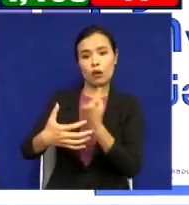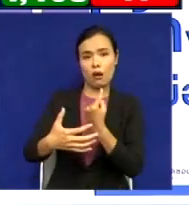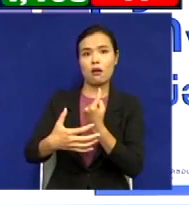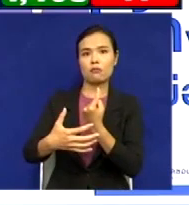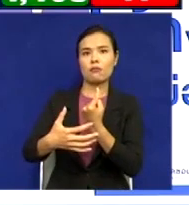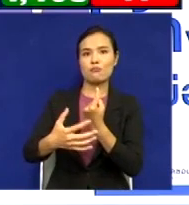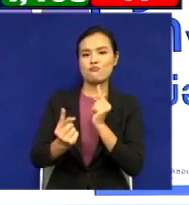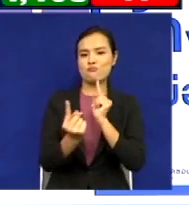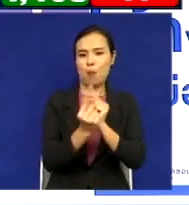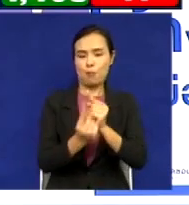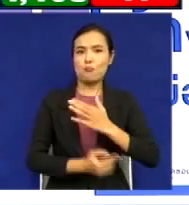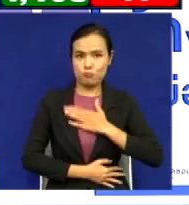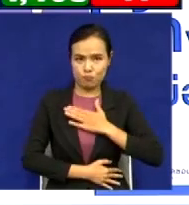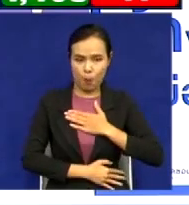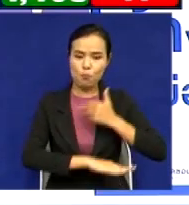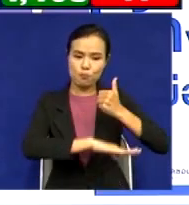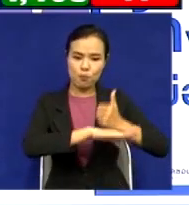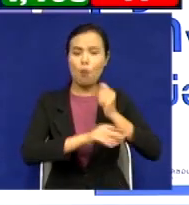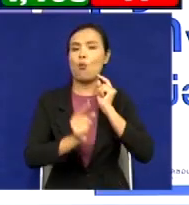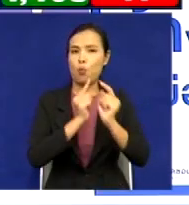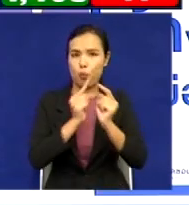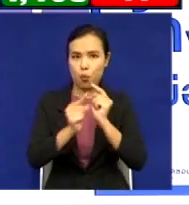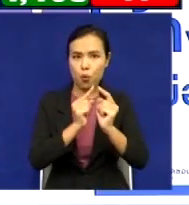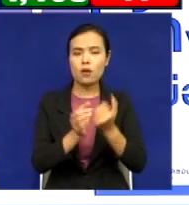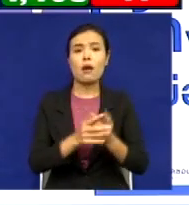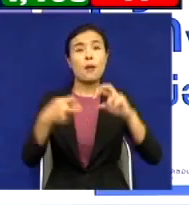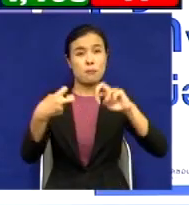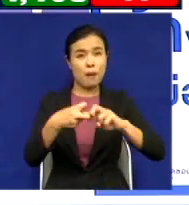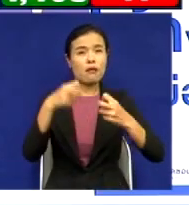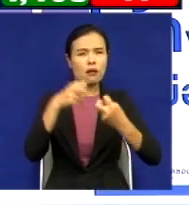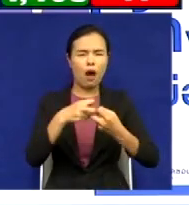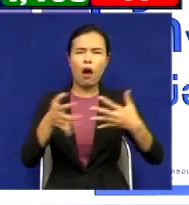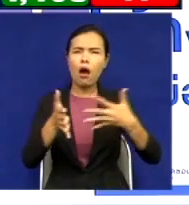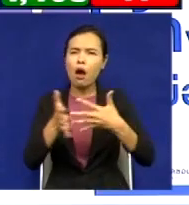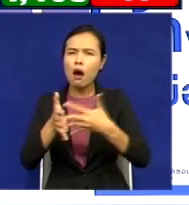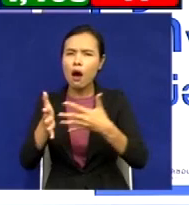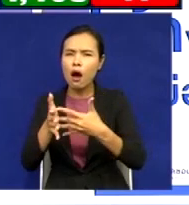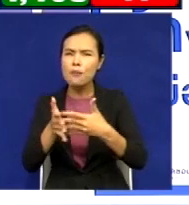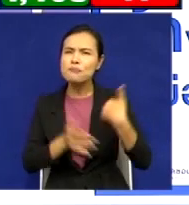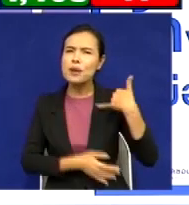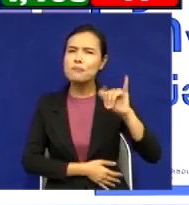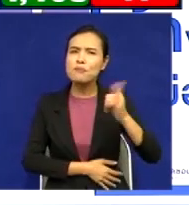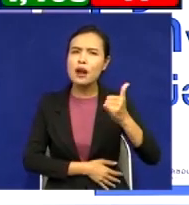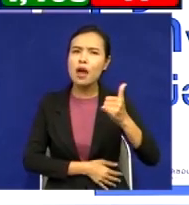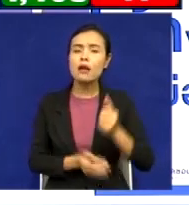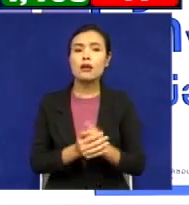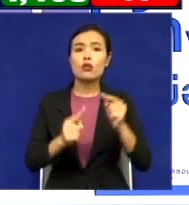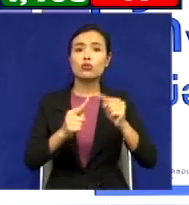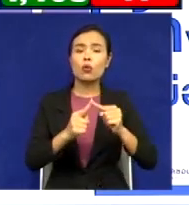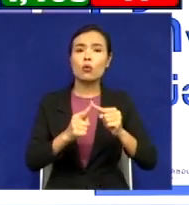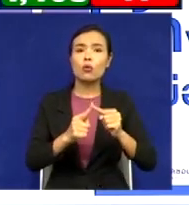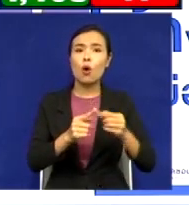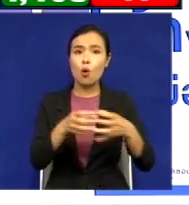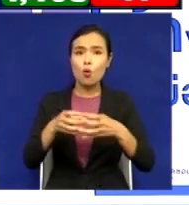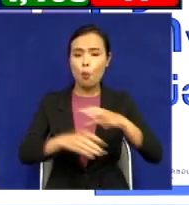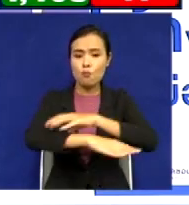มและท่านอธิบดีนะครับเนื่องจากมีปัญหาในข้อติดขัดบางประการคือสถานะของกลุ่มหม